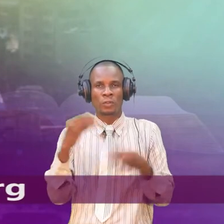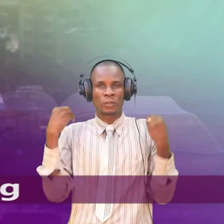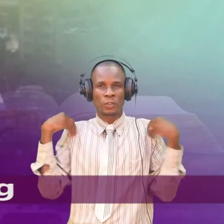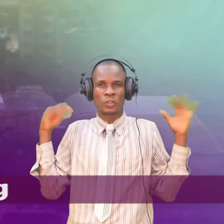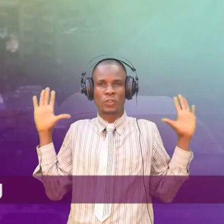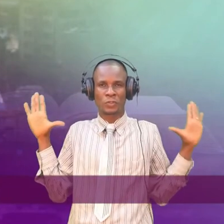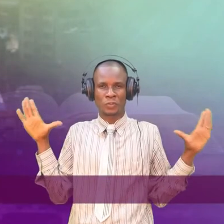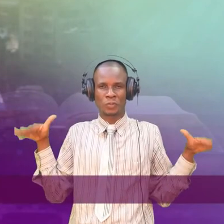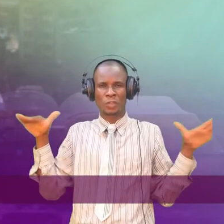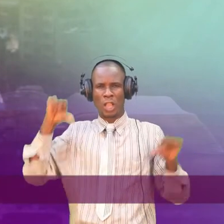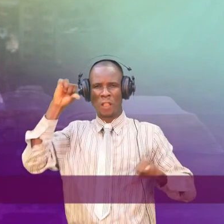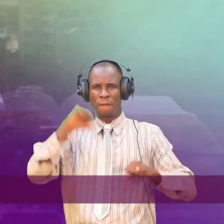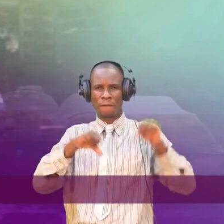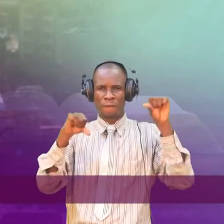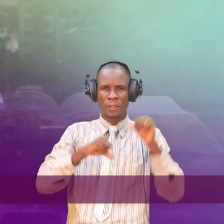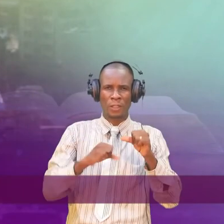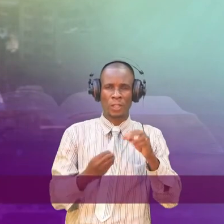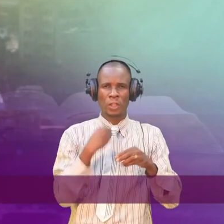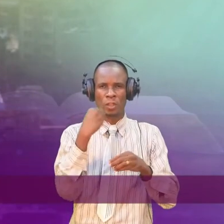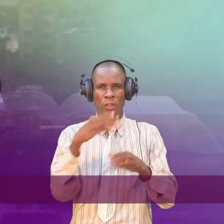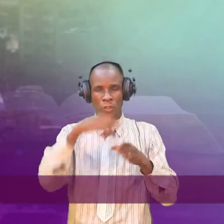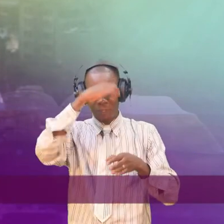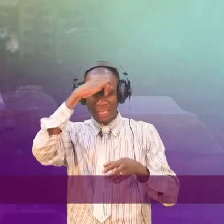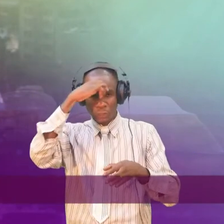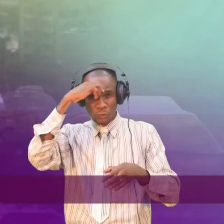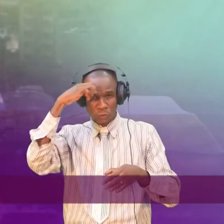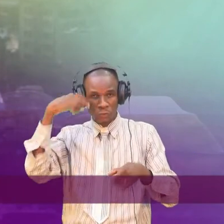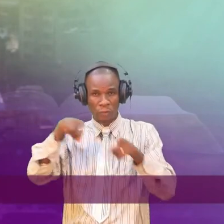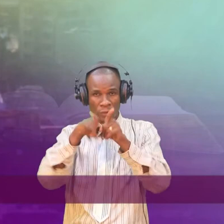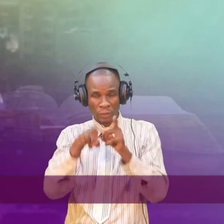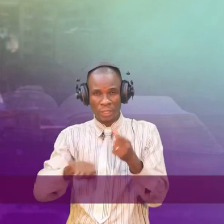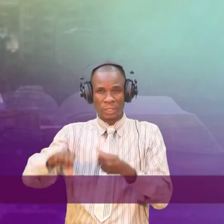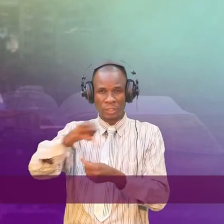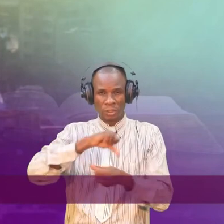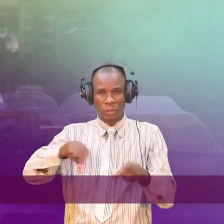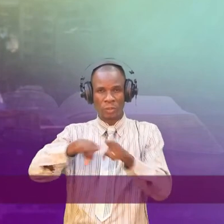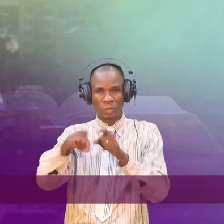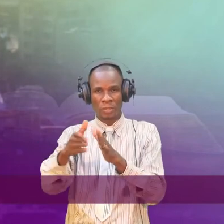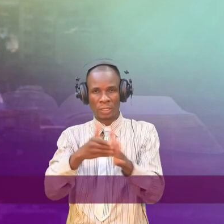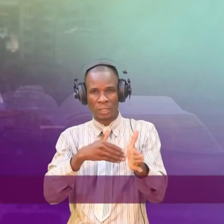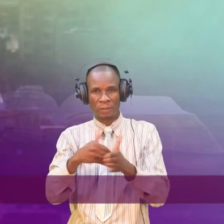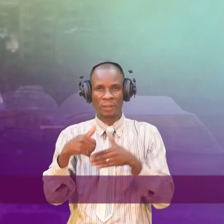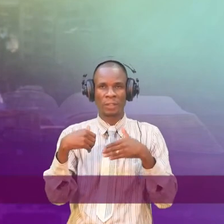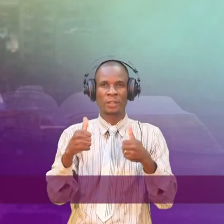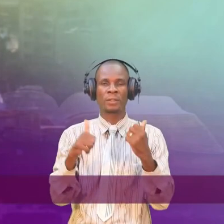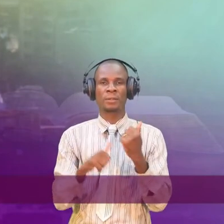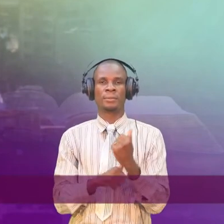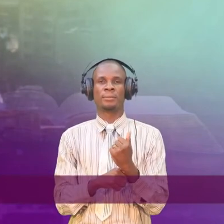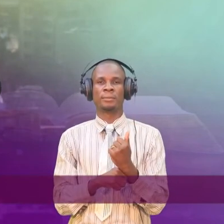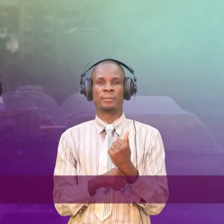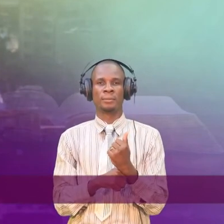inaunganishwa sana na shetani. Inaambatana na kazi ya shetani. Biblia inatuambia kwamba kuna nguvu za